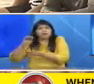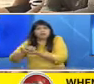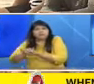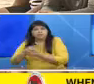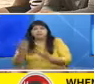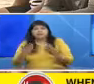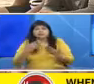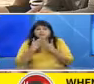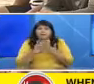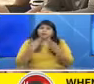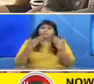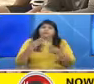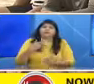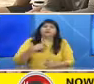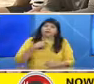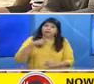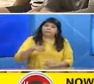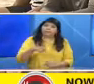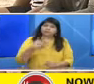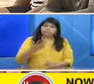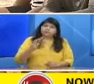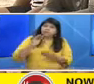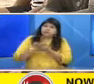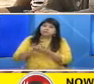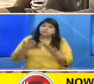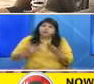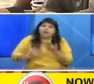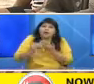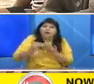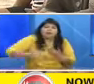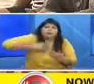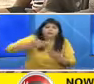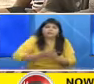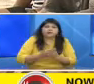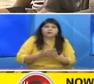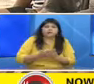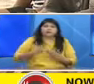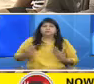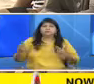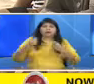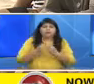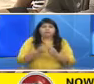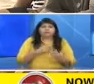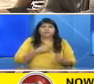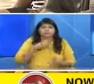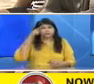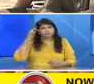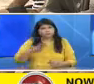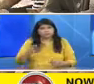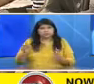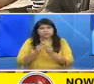बात करते हैं, लेकिन अब हमें कंजर्वेशन से आगे बढ़कर कंपेशन को लेकर सोचना ही